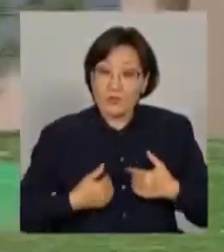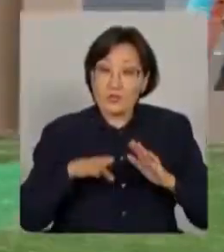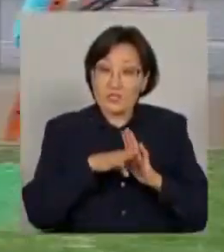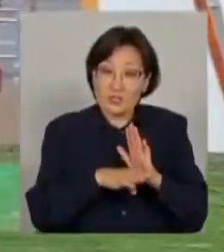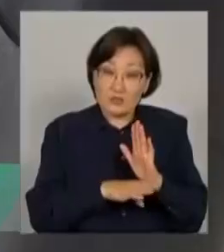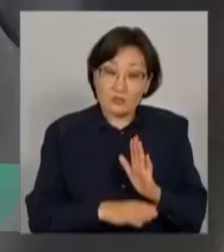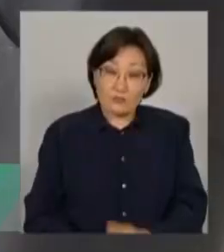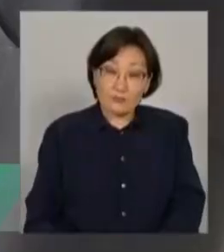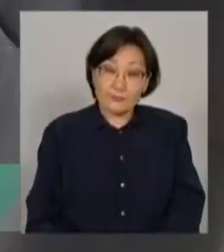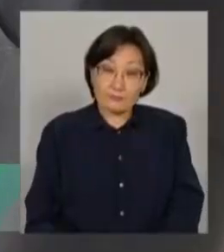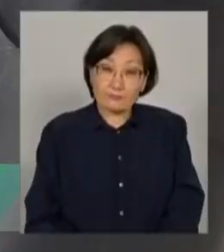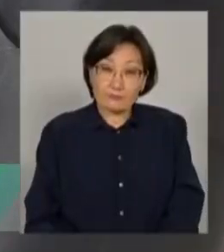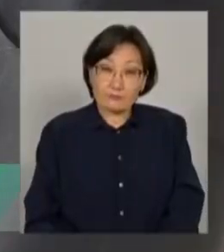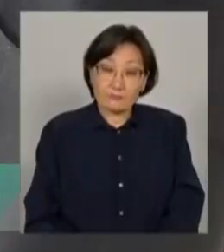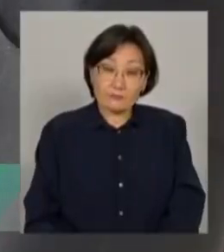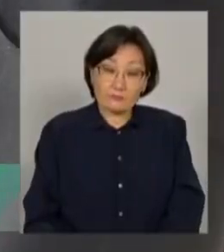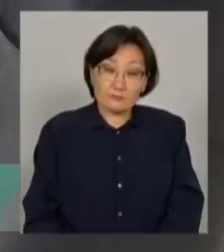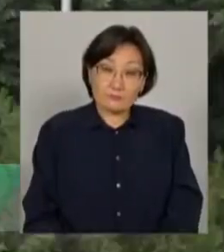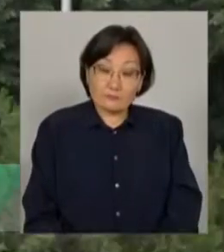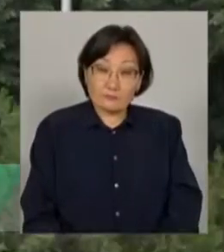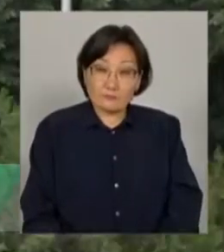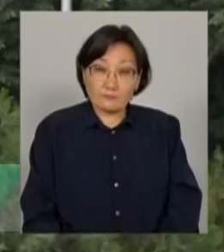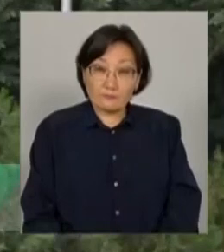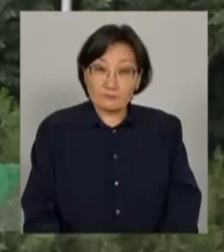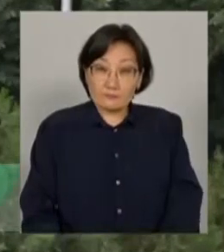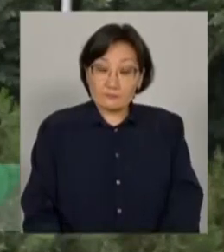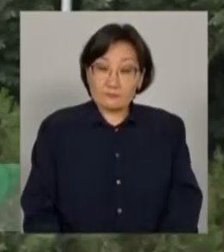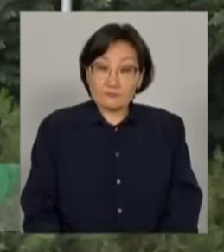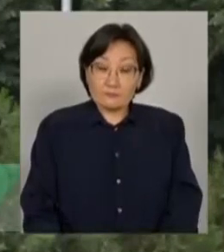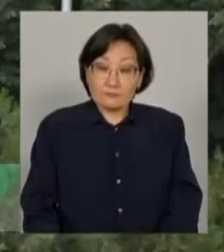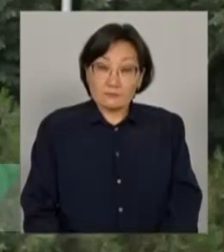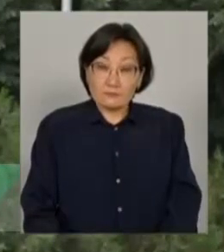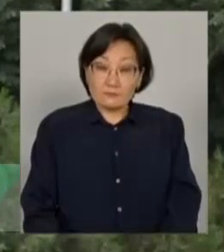статистику. Рамина Мирзалимова, Дина Жанабекова, Лагат Арган, Сагынгали Мунайтпасов, телеканал Алматы.